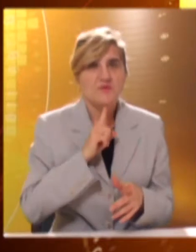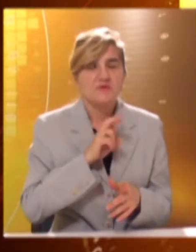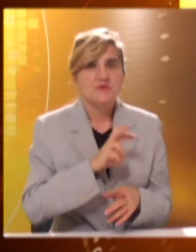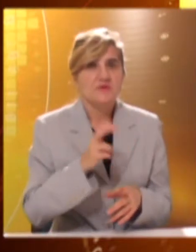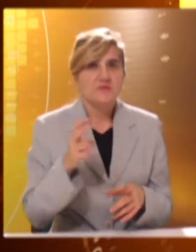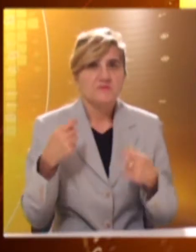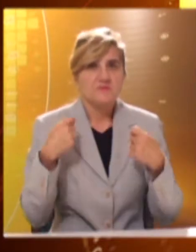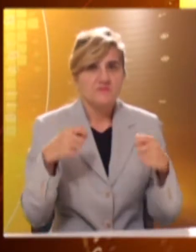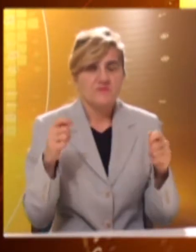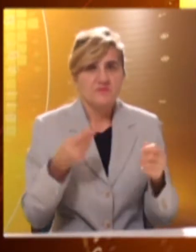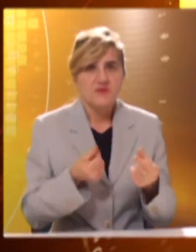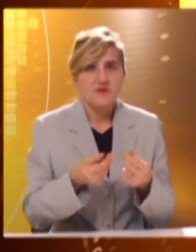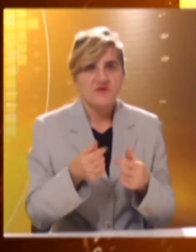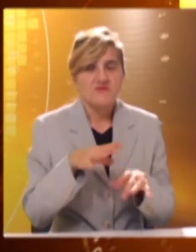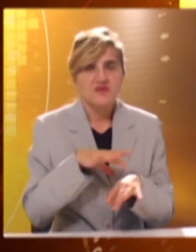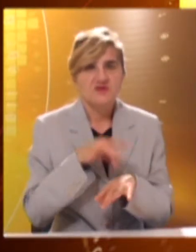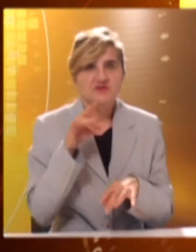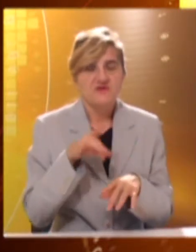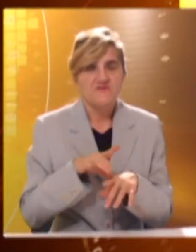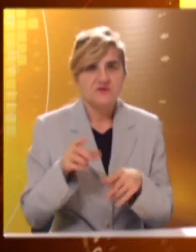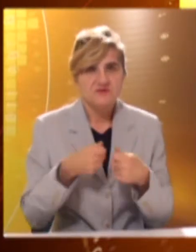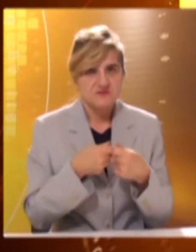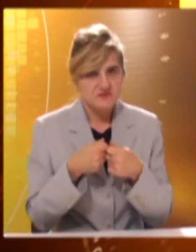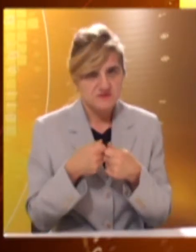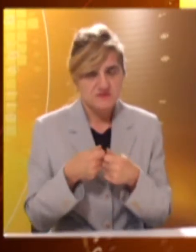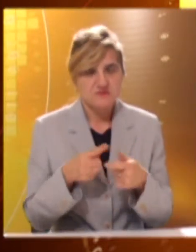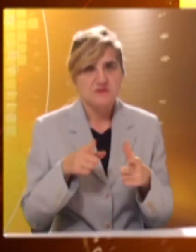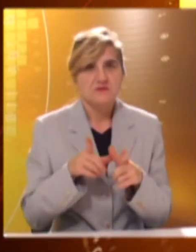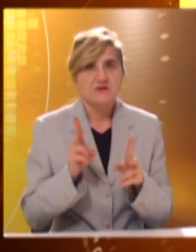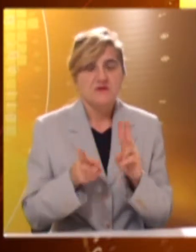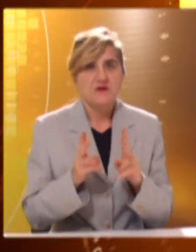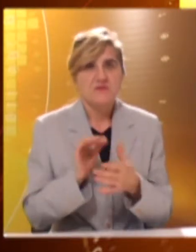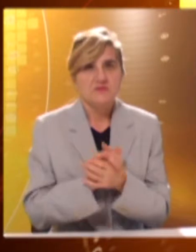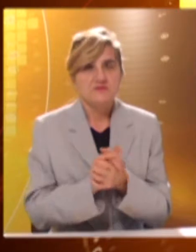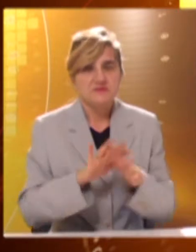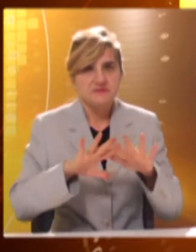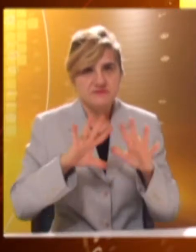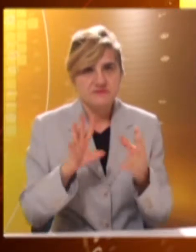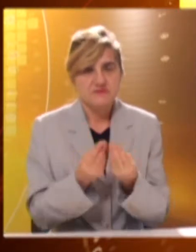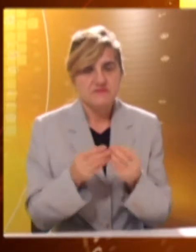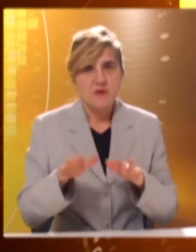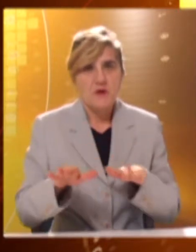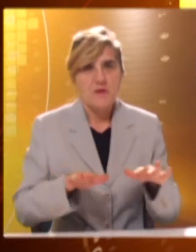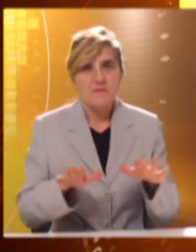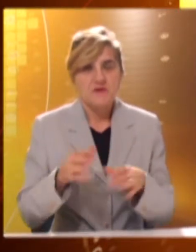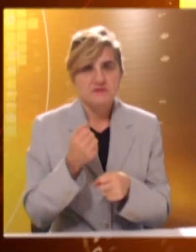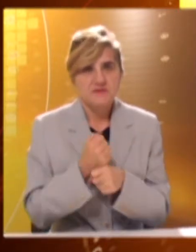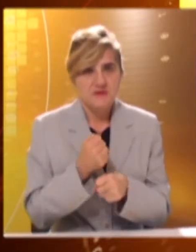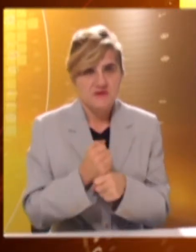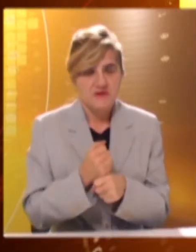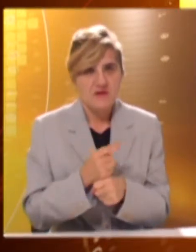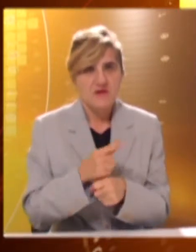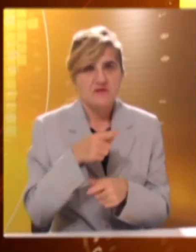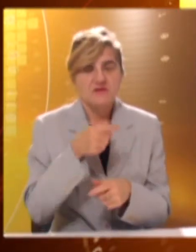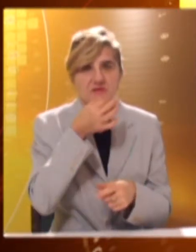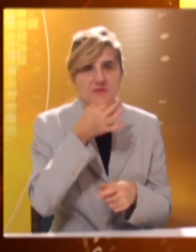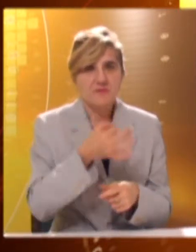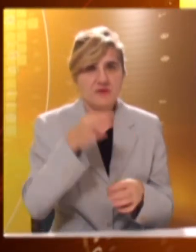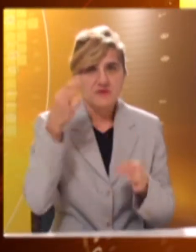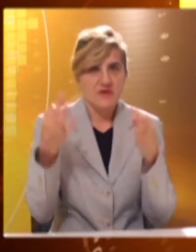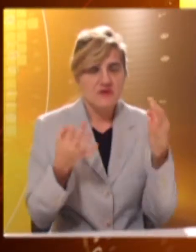opremanje objekata finansirala je Švajcarska agencija za razvoj i saradnju u saradnji sa Ministarstvom za rad, zapošljavanje, boračka i